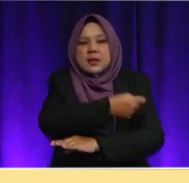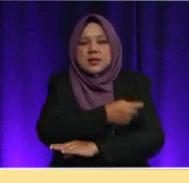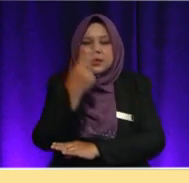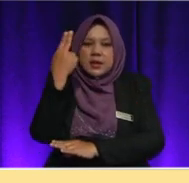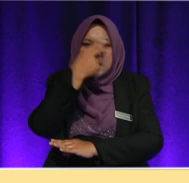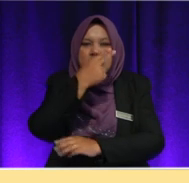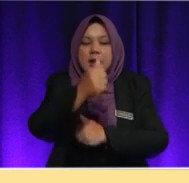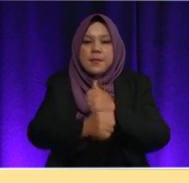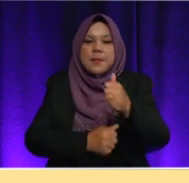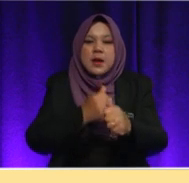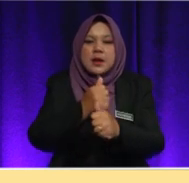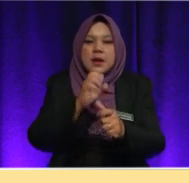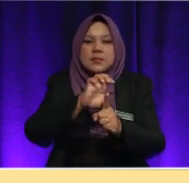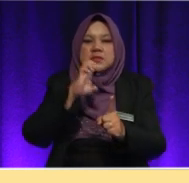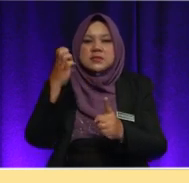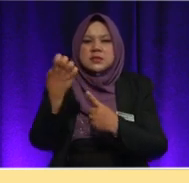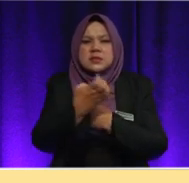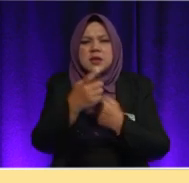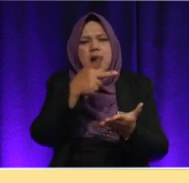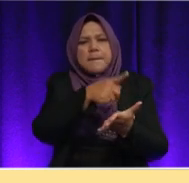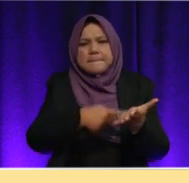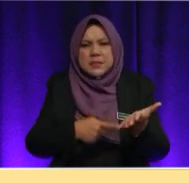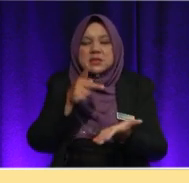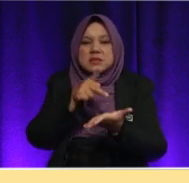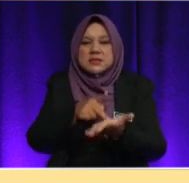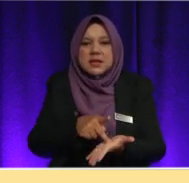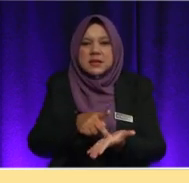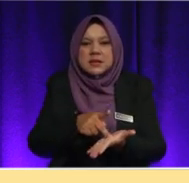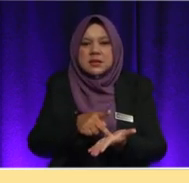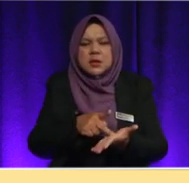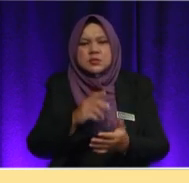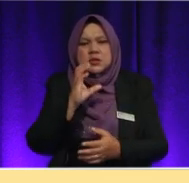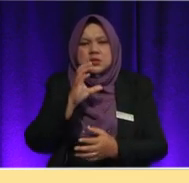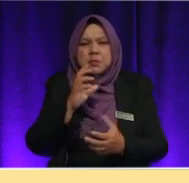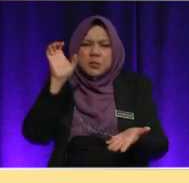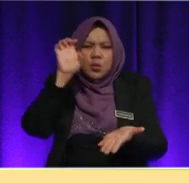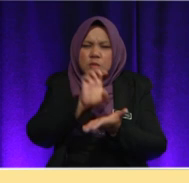alam sekitar Apakah kesan Oke bila kita